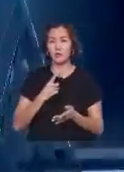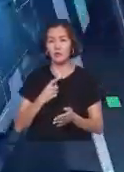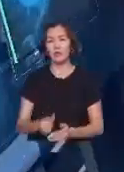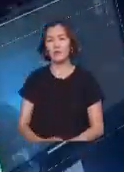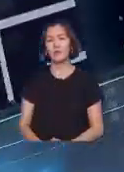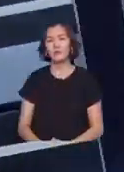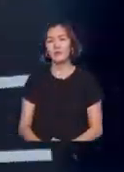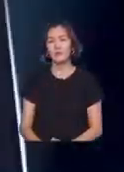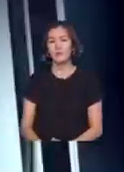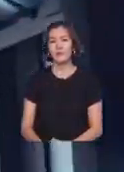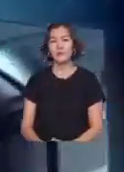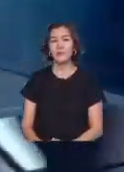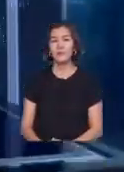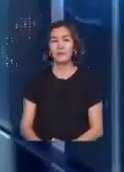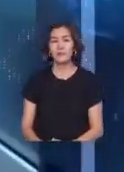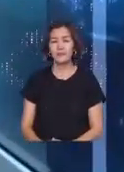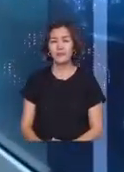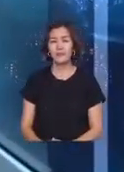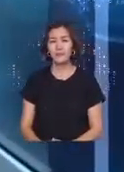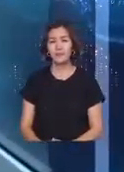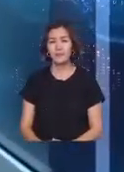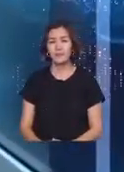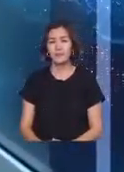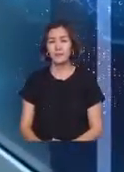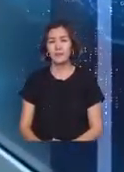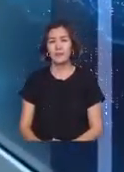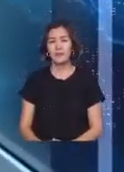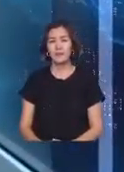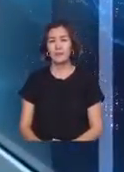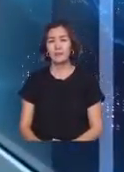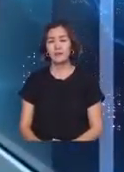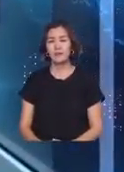Меруерт Қыдырбайқызы, Жандос Өмірбай, Жетісу телеарнасы, Алматы облысынан.